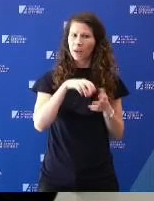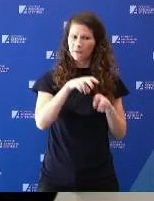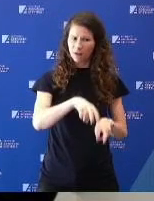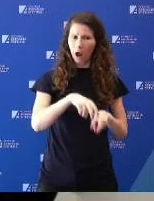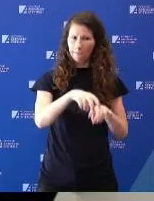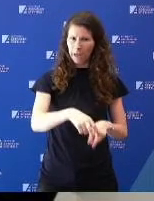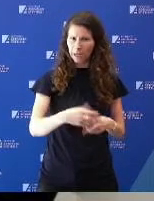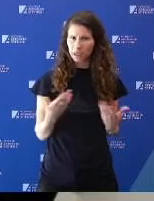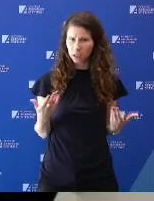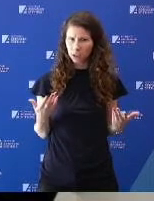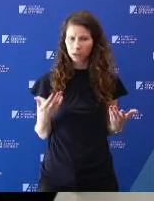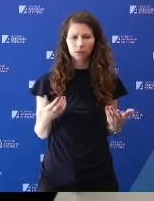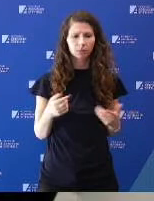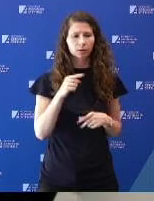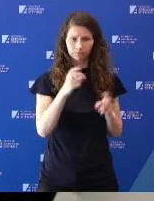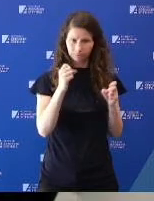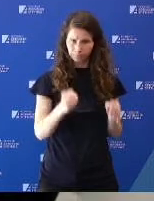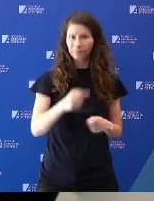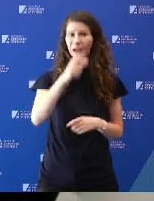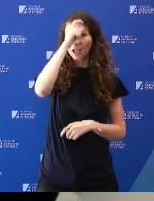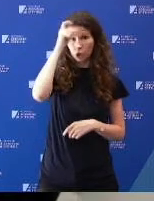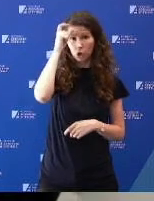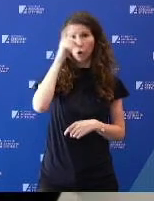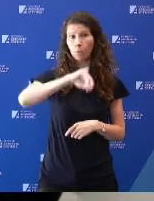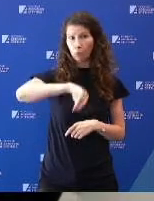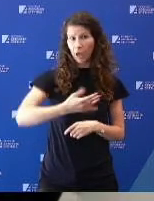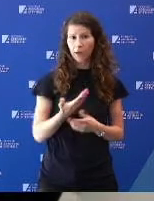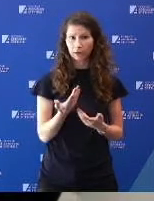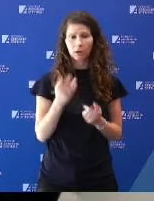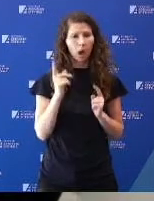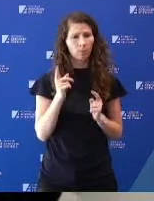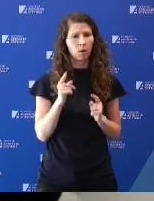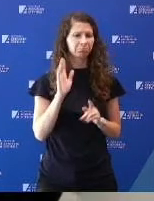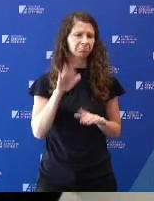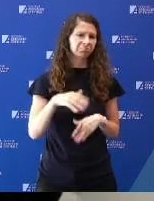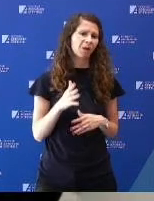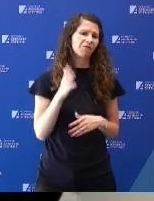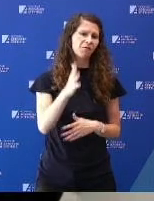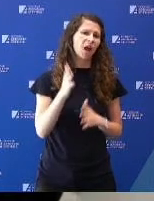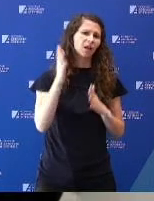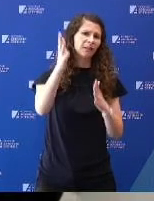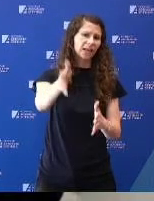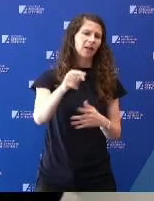vor allem ein Ingenieurprojekt ist. Aber das ist auch nichts, was wir in den nächsten 5 bis 10 Jahren